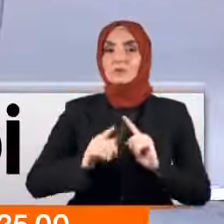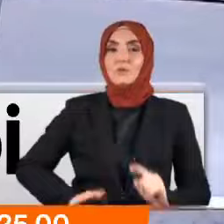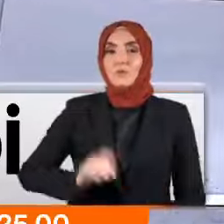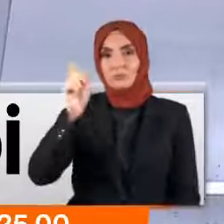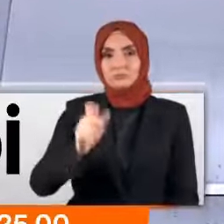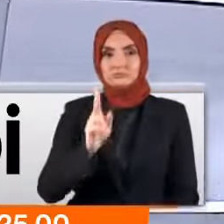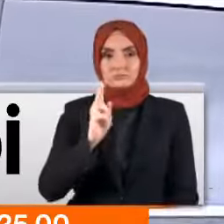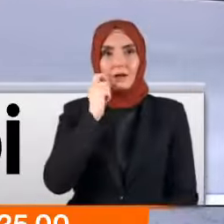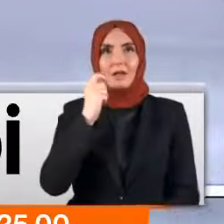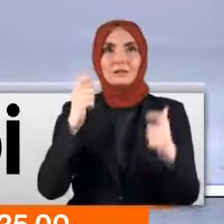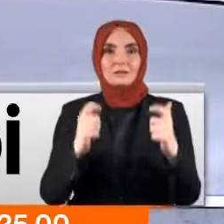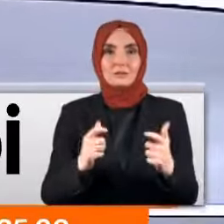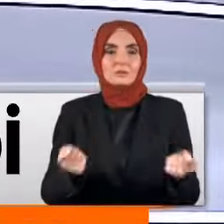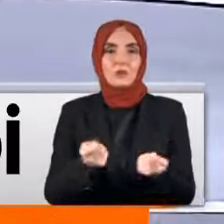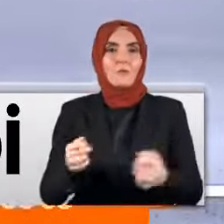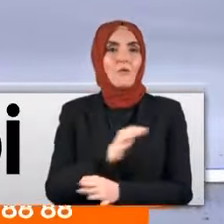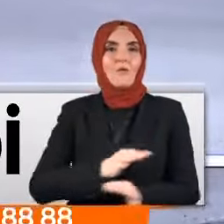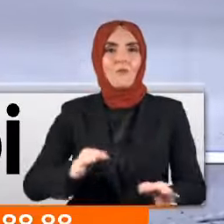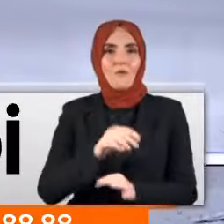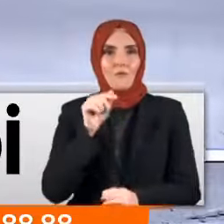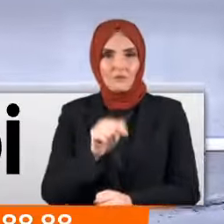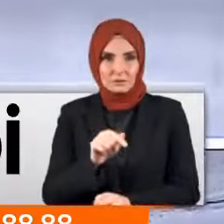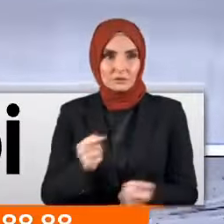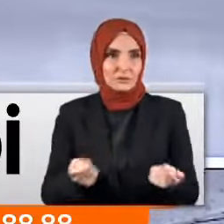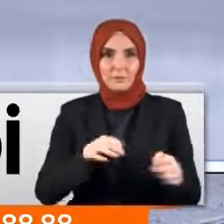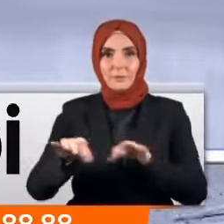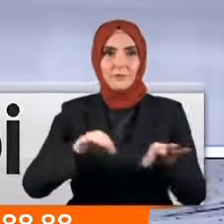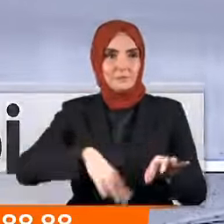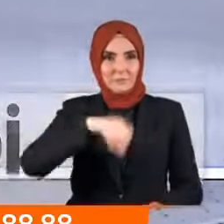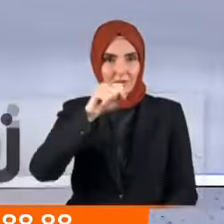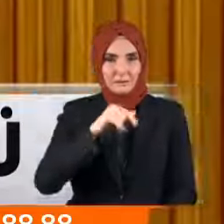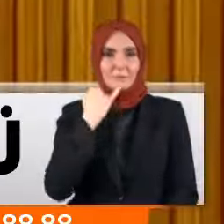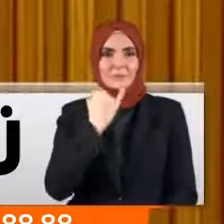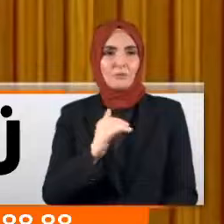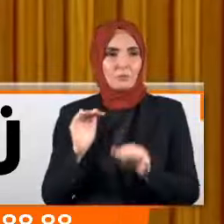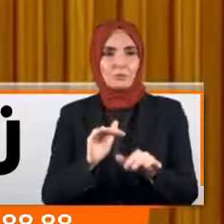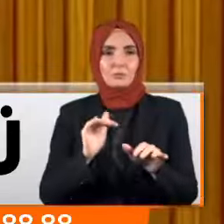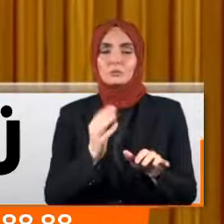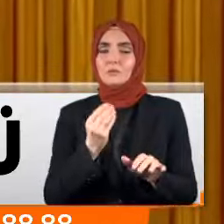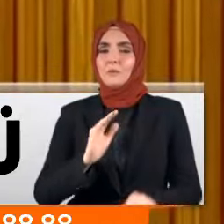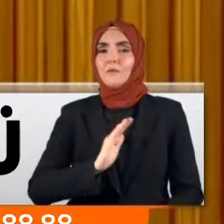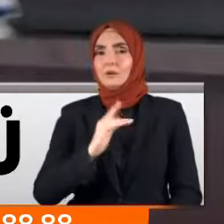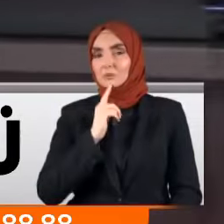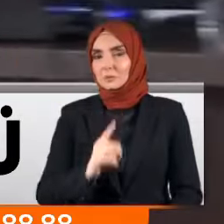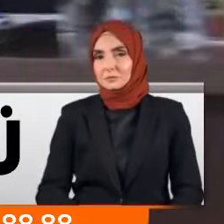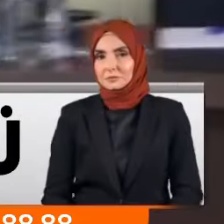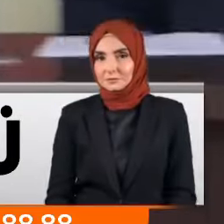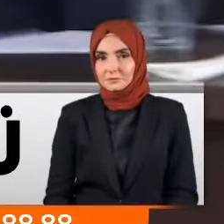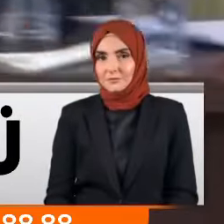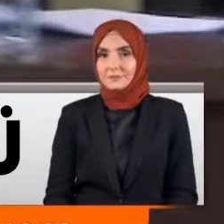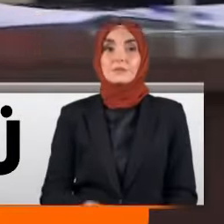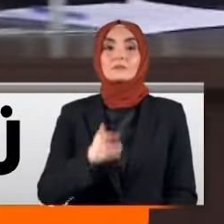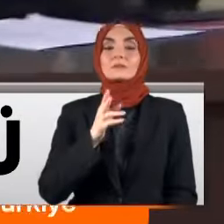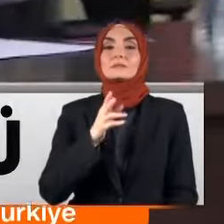ofisinin karargaha çevrildiği, ziyaretçisinin eksik olmadığı da gelen bilgiler arasında. Ben Kemal. Geliyorum. Kulislerde